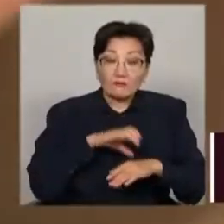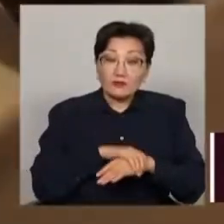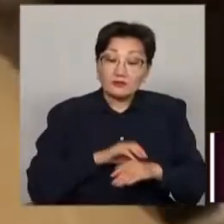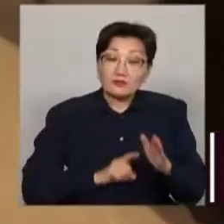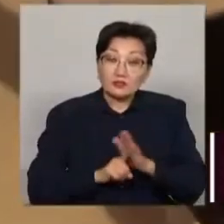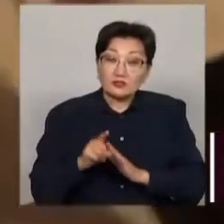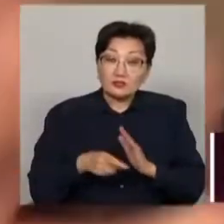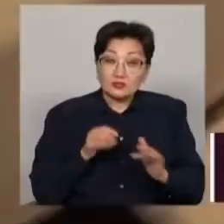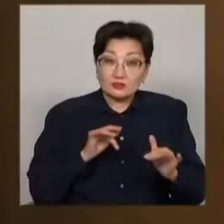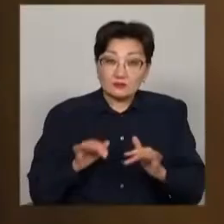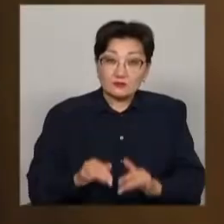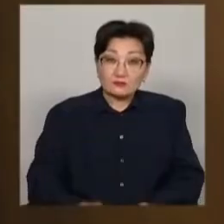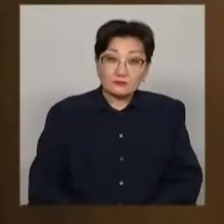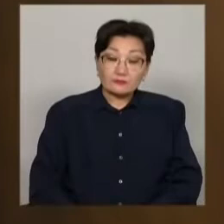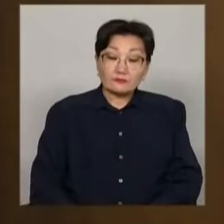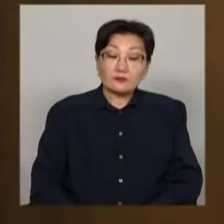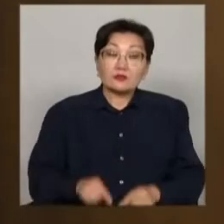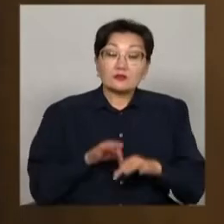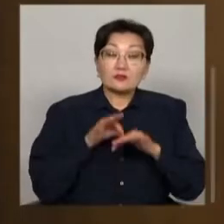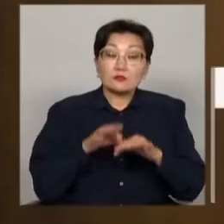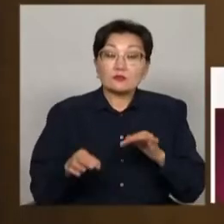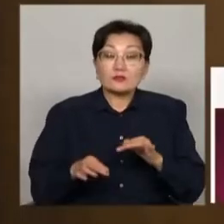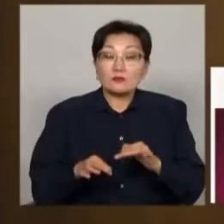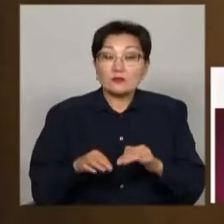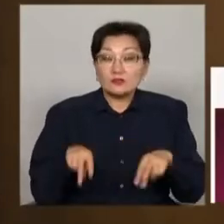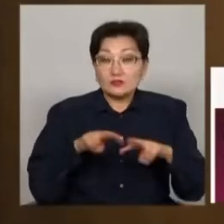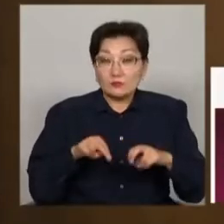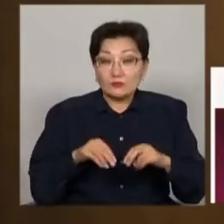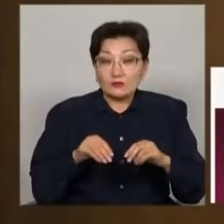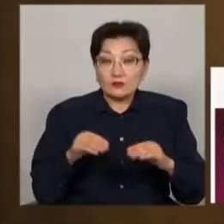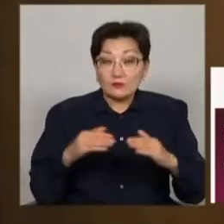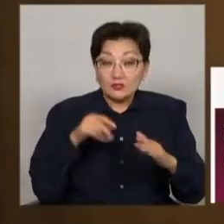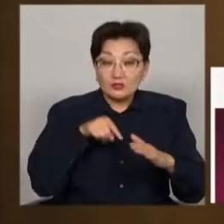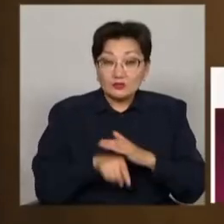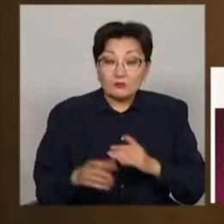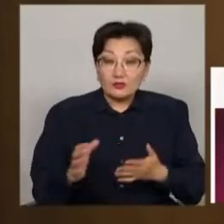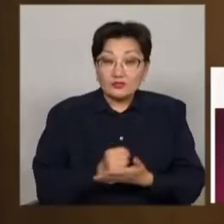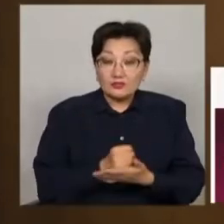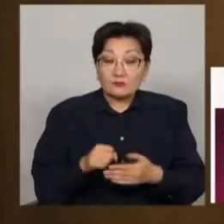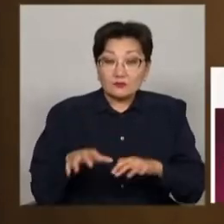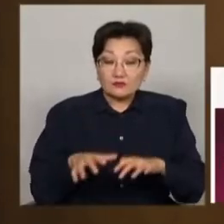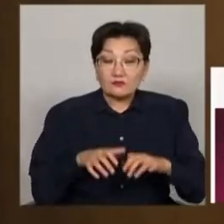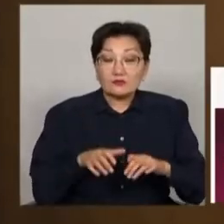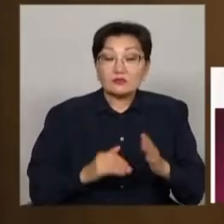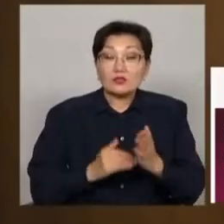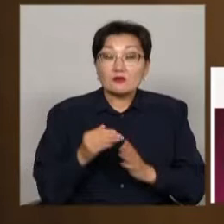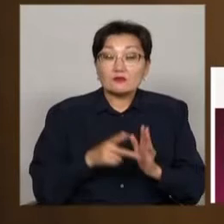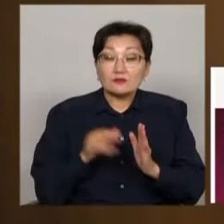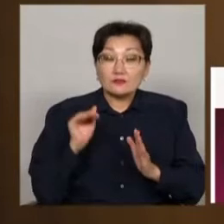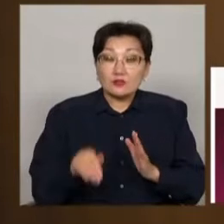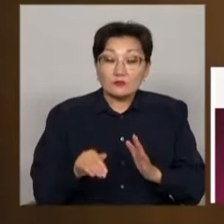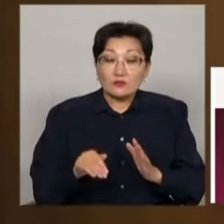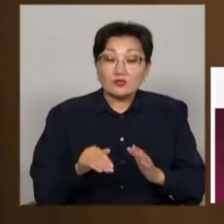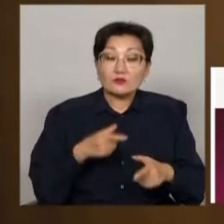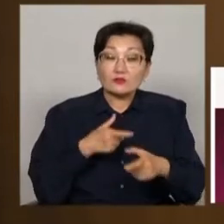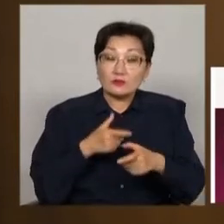расследование ходе проведения обыска складских помещений обнаружено и изъято свыше 8000 единиц алкогольной